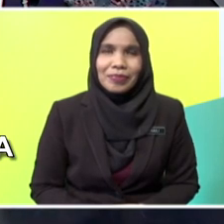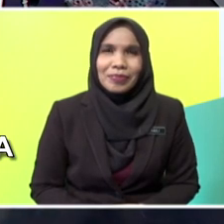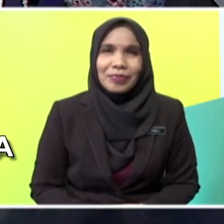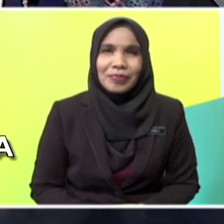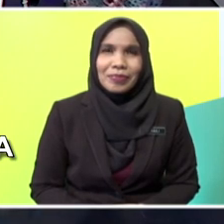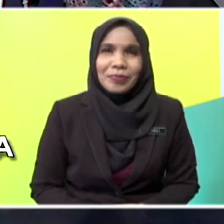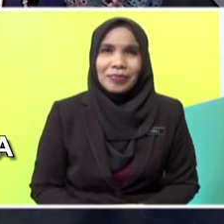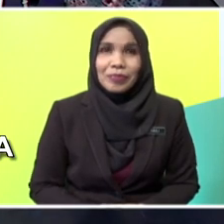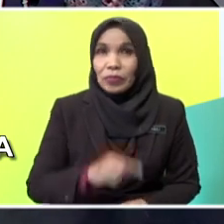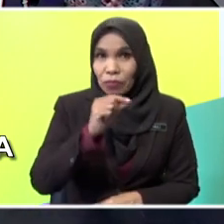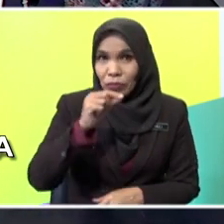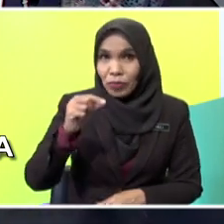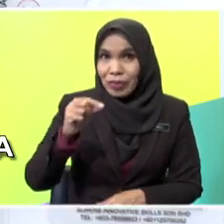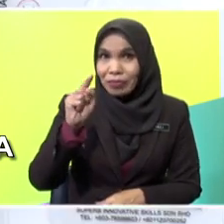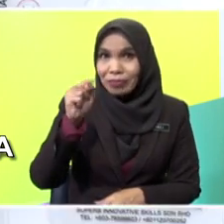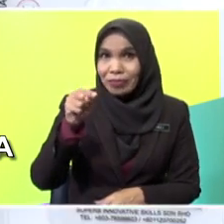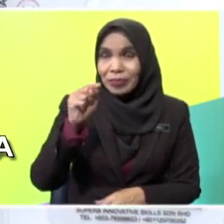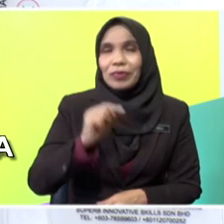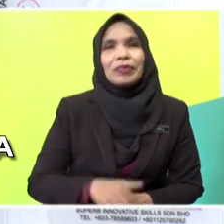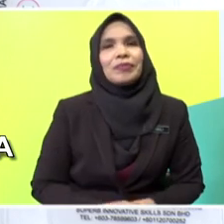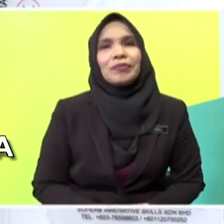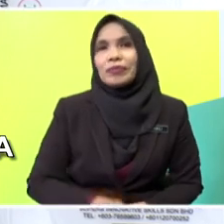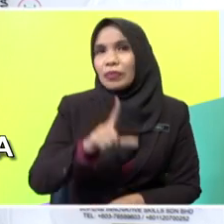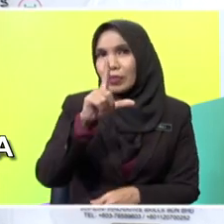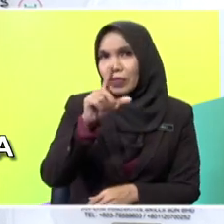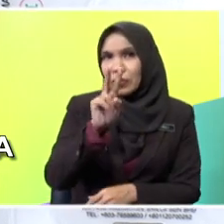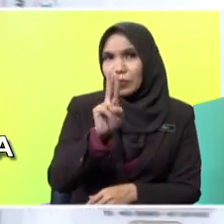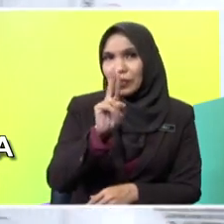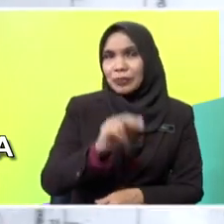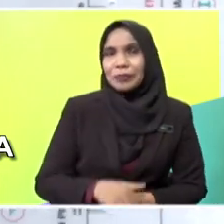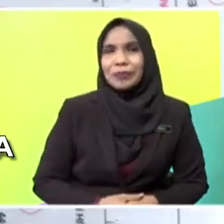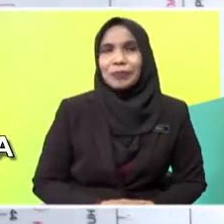Okey, tulis kat situ. L2. Baik.